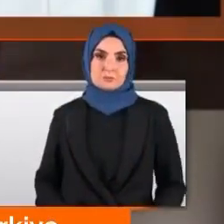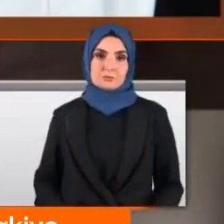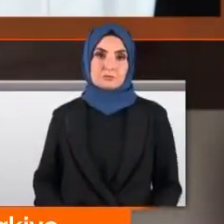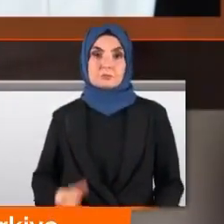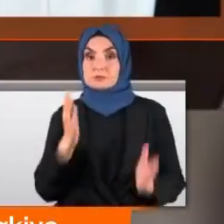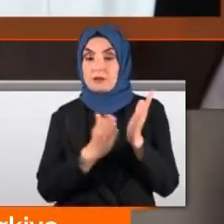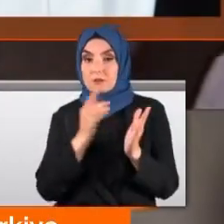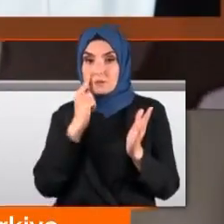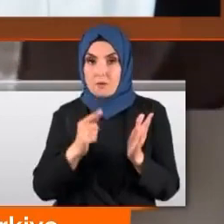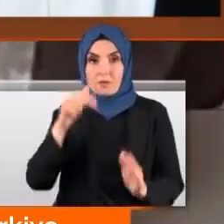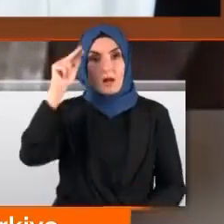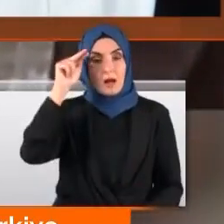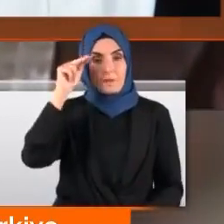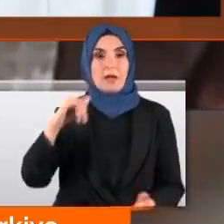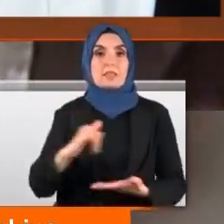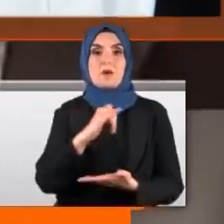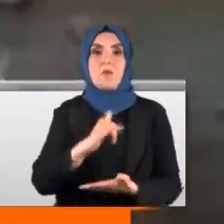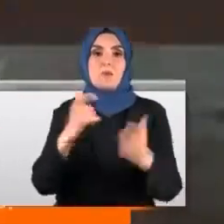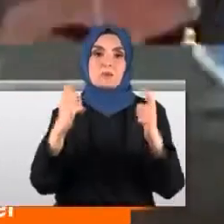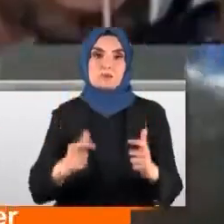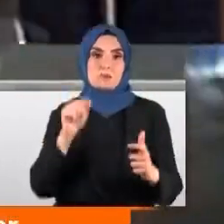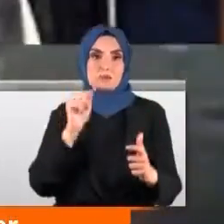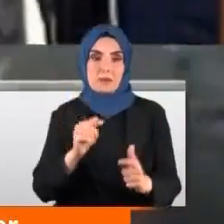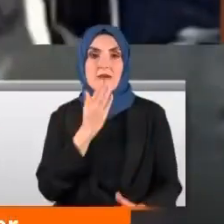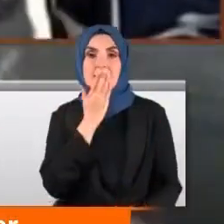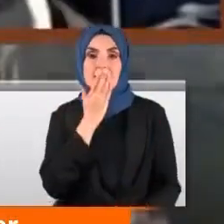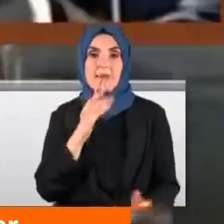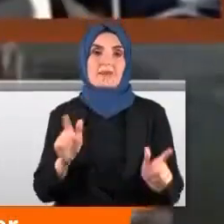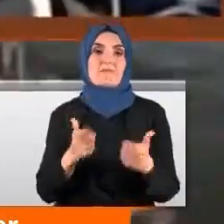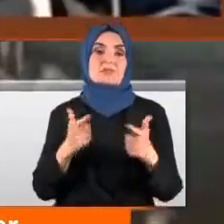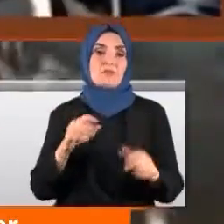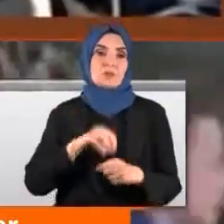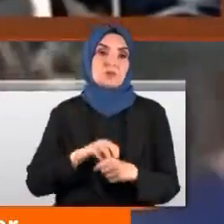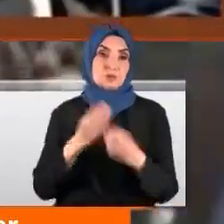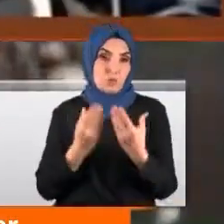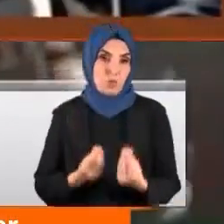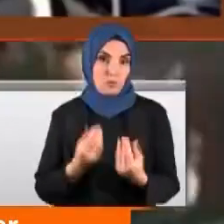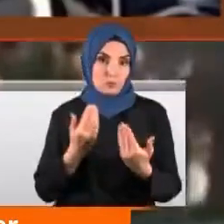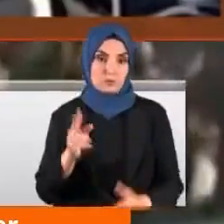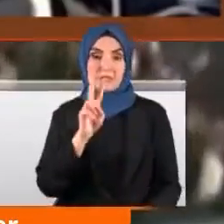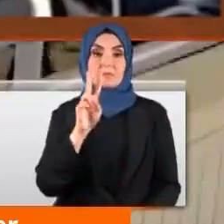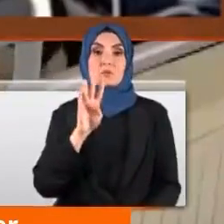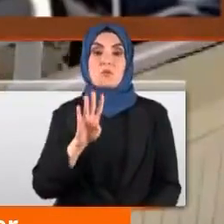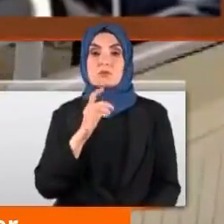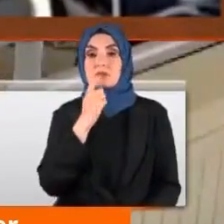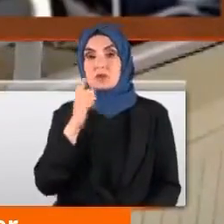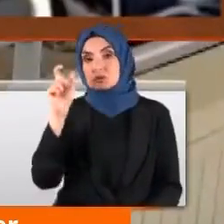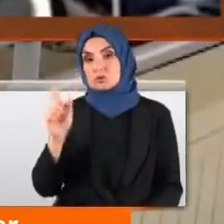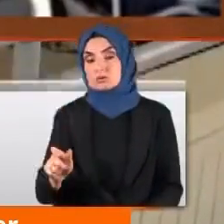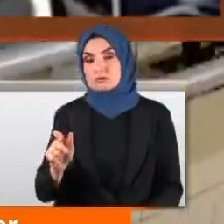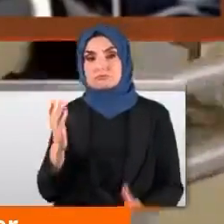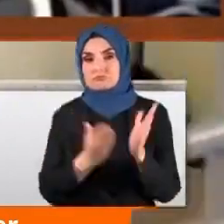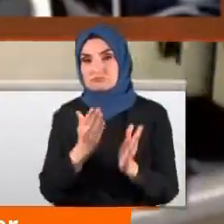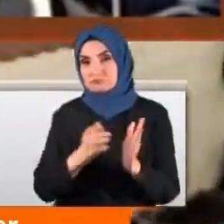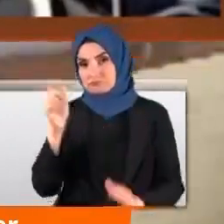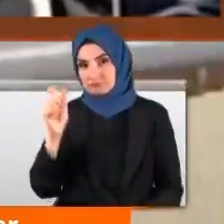Saldırı Amerika'nın New York eyaletinde düzenlenen bir edebiyat festivalinde gerçekleşti. 24 yaşındaki Hadi Matar adlı saldırgan yazar